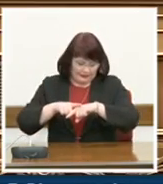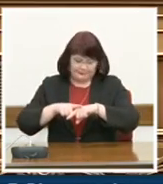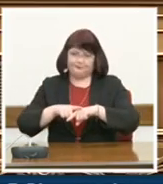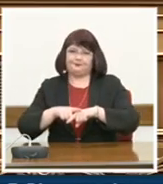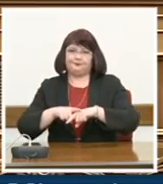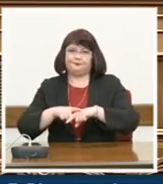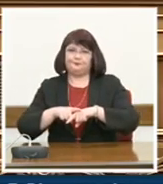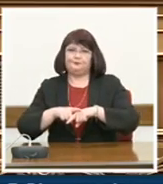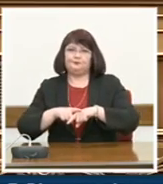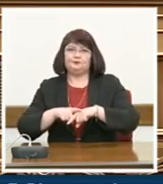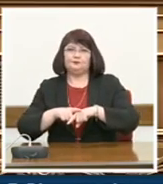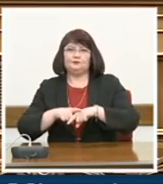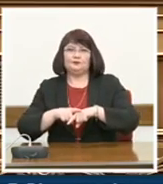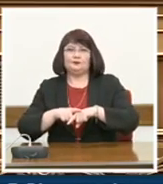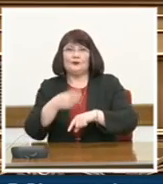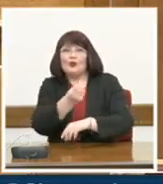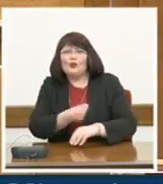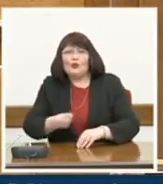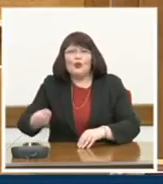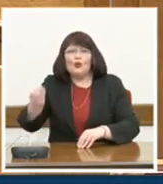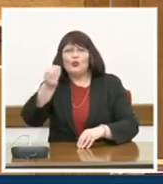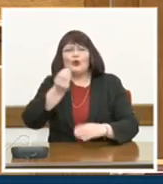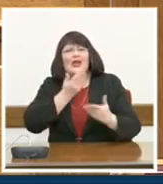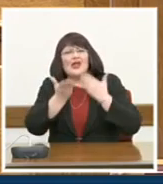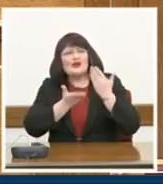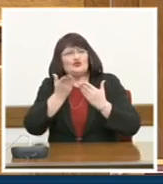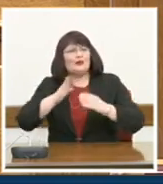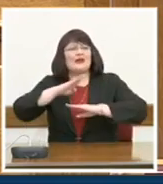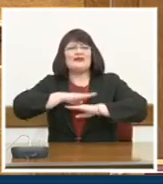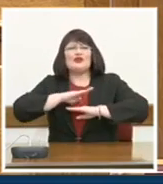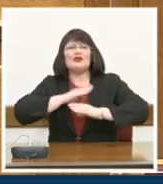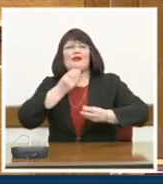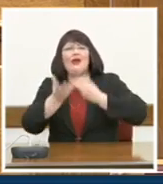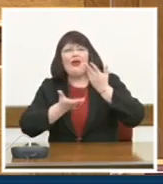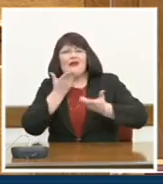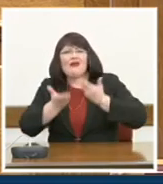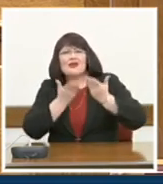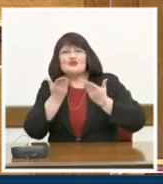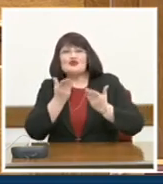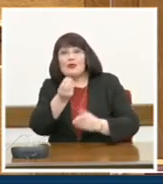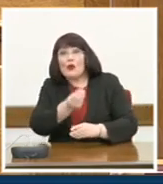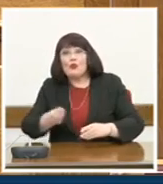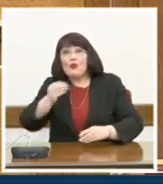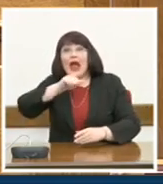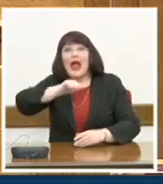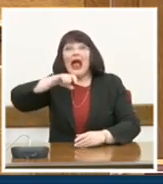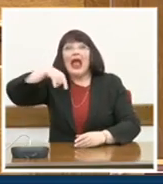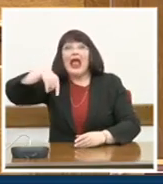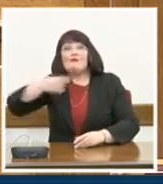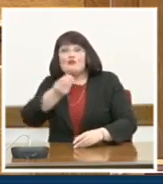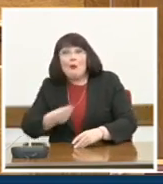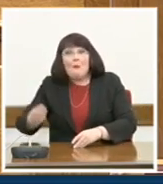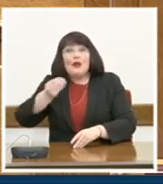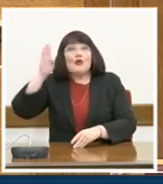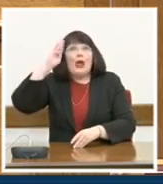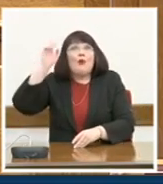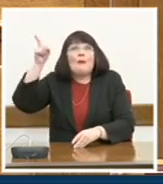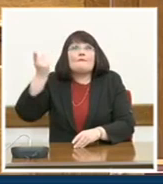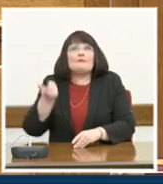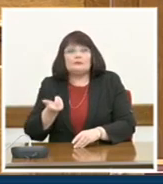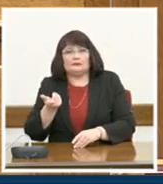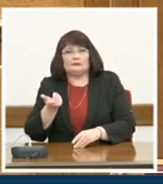τις Ηνωμένες Πολιτείες στις στρατιωτικές δαπάνες ως ποσοστό του ΑΕΠ και το χειρότερο, αυτές δεν γίνονται